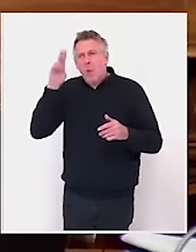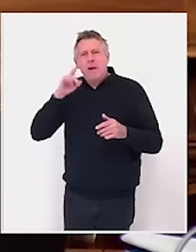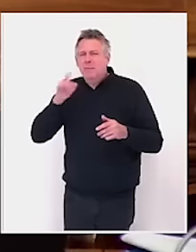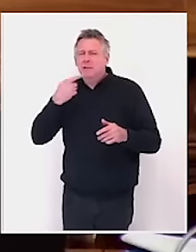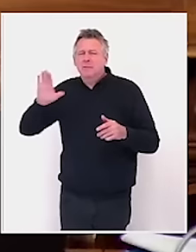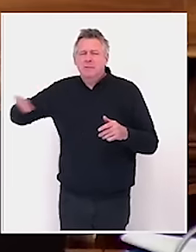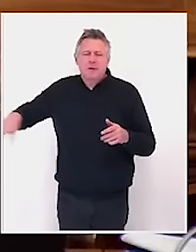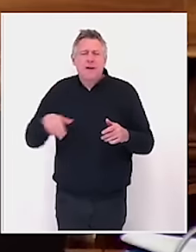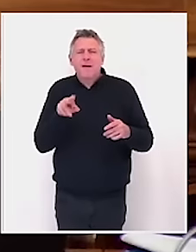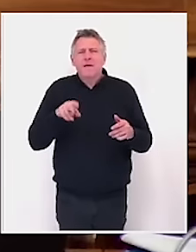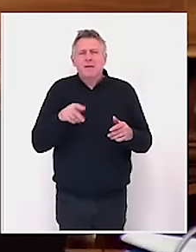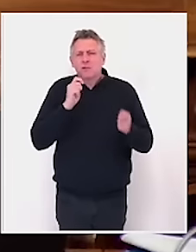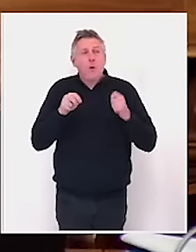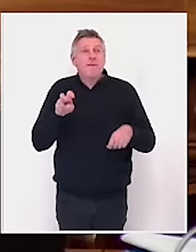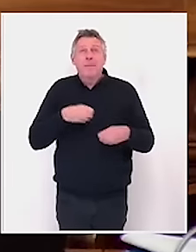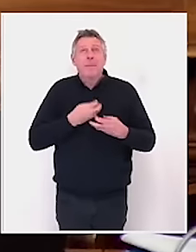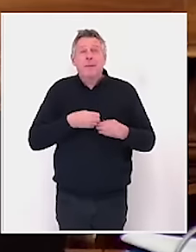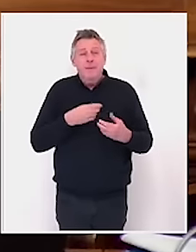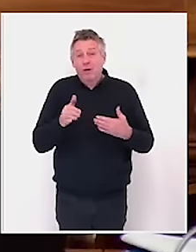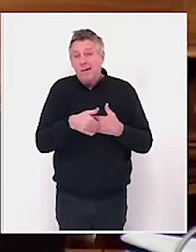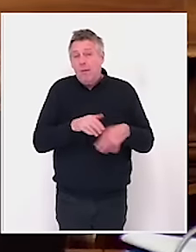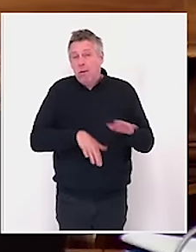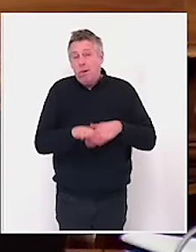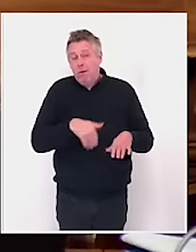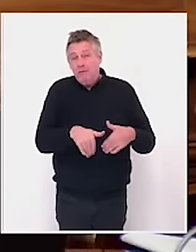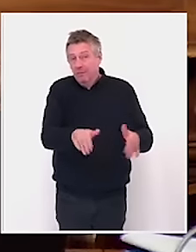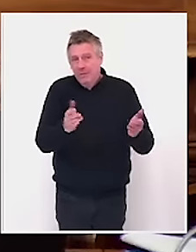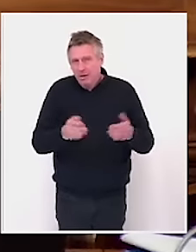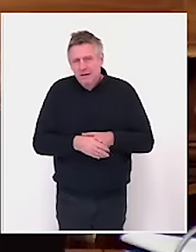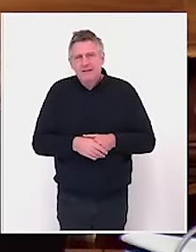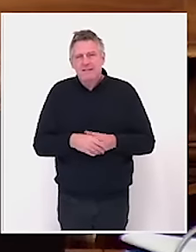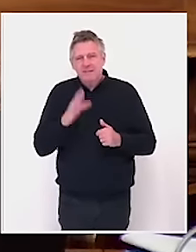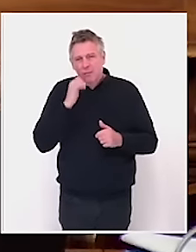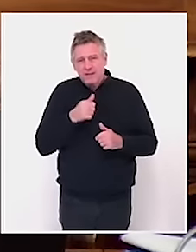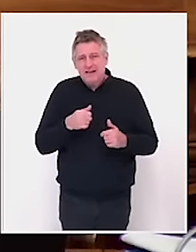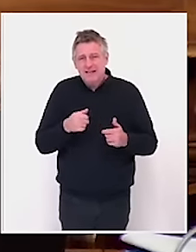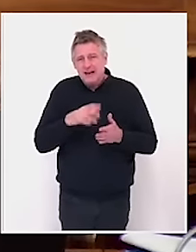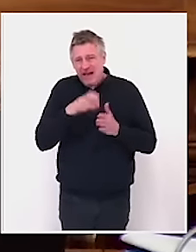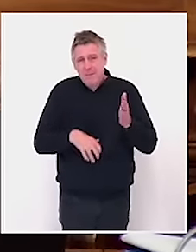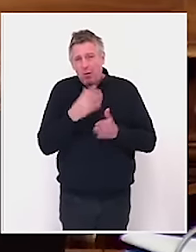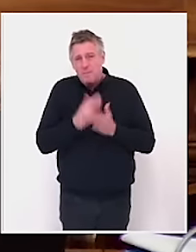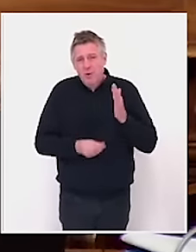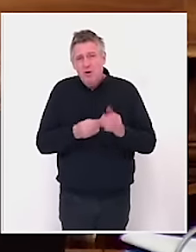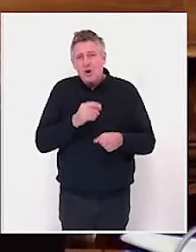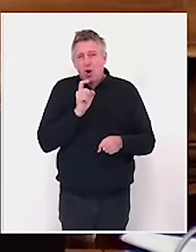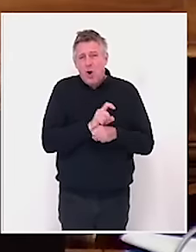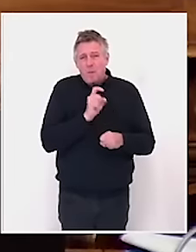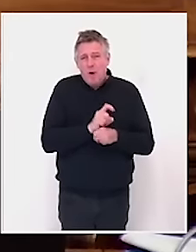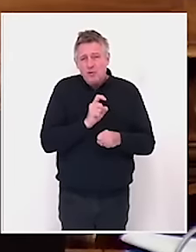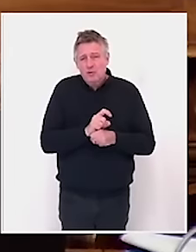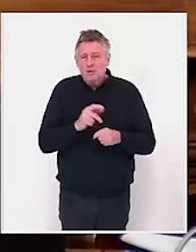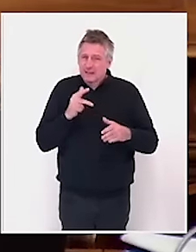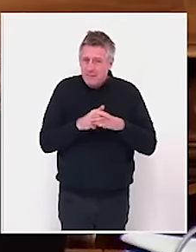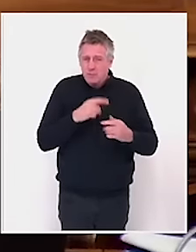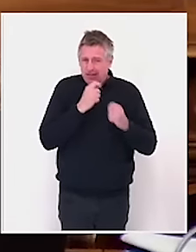bon. Donc voilà, c'est pour ça qu'on a besoin aussi de se confronter à ça. Et c'est ce qui manque dans le rapport. Mais c'est pas un reproche qui est fait, c'est aussi le début d'une